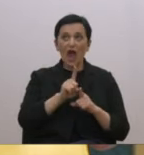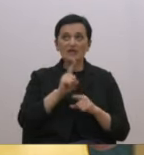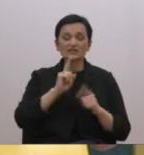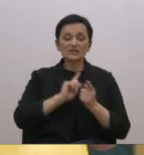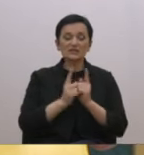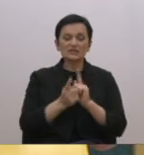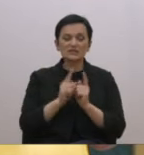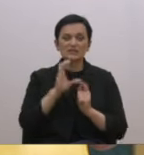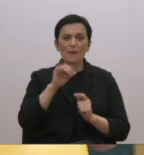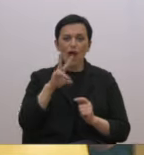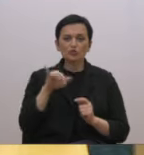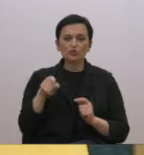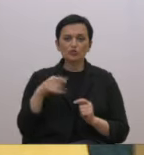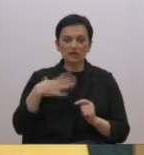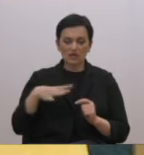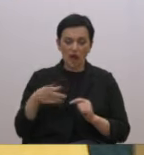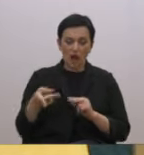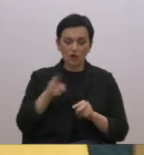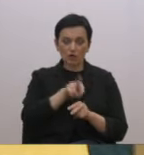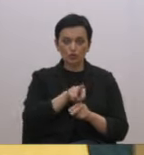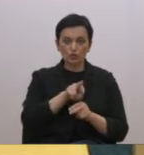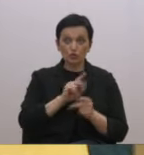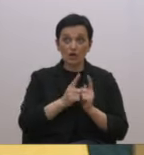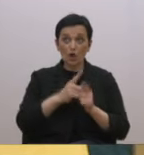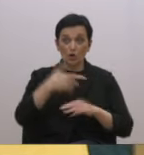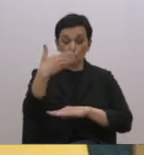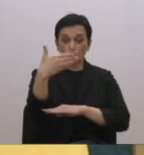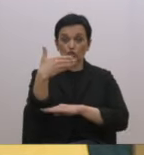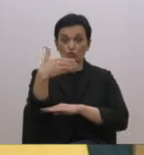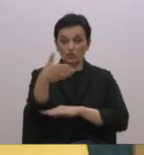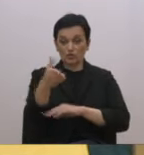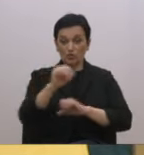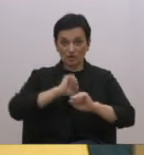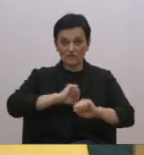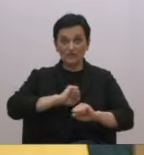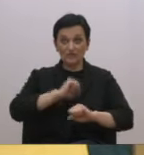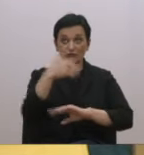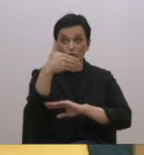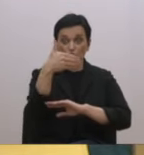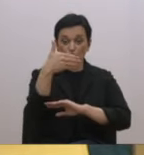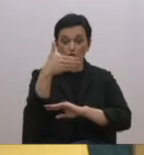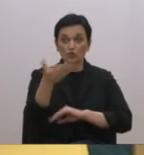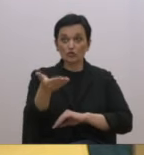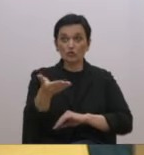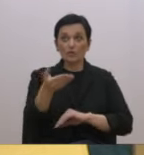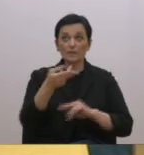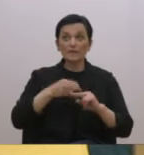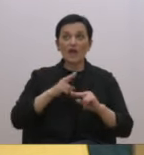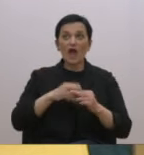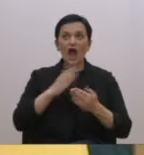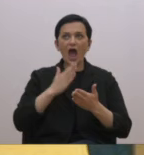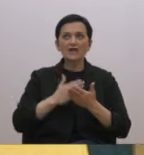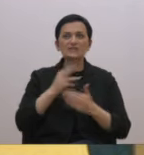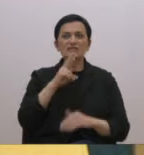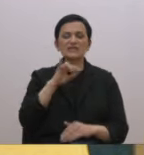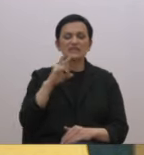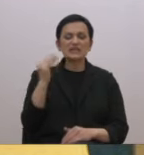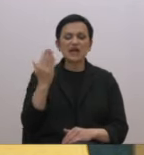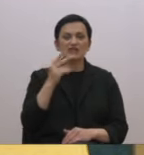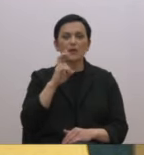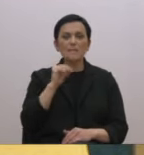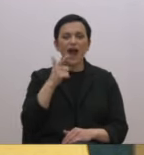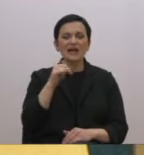ნათარგმანები. ვიცავთ დროშას, აი ამ დროშას. ეს არის დინასტიის დროშა,